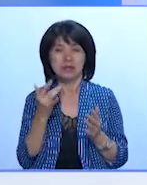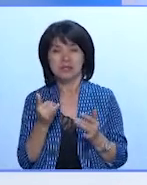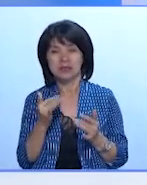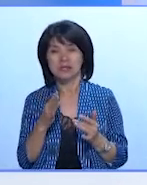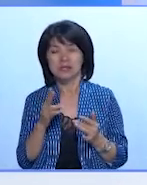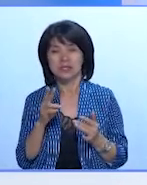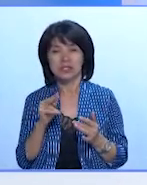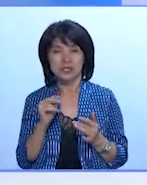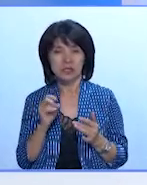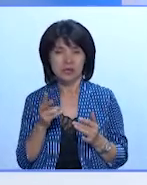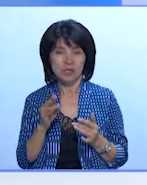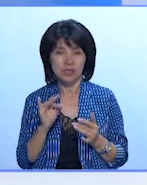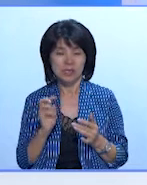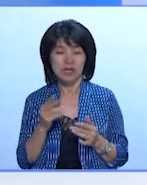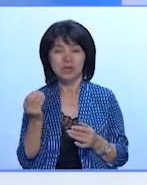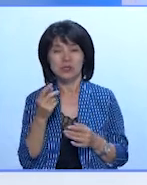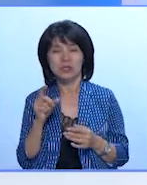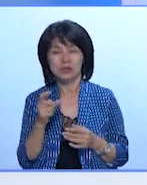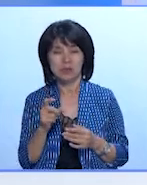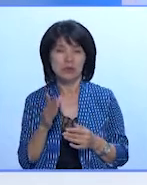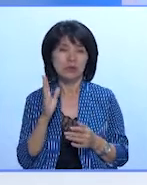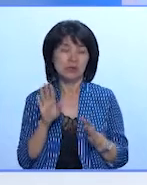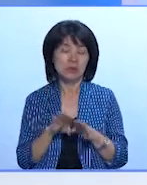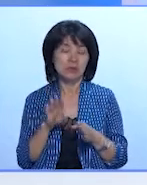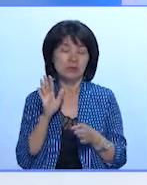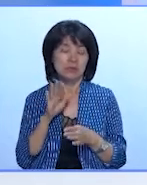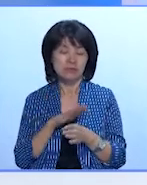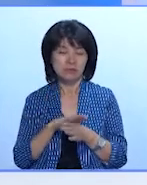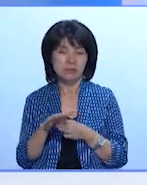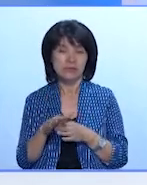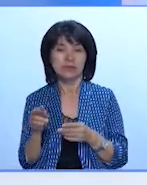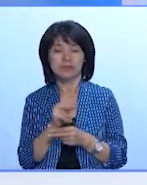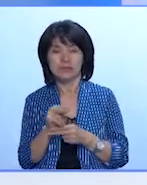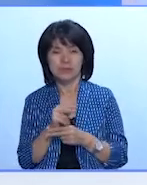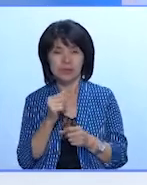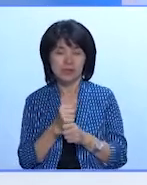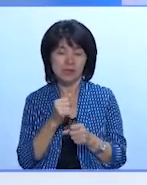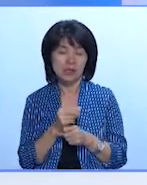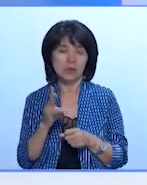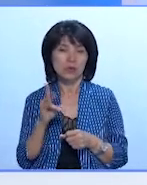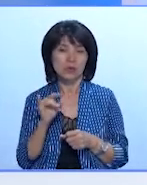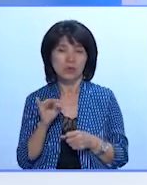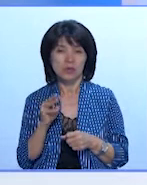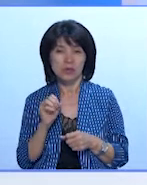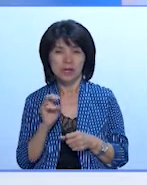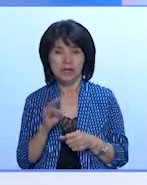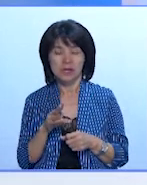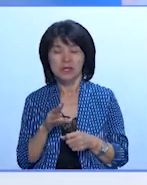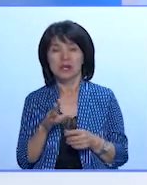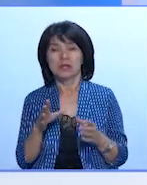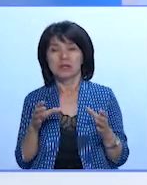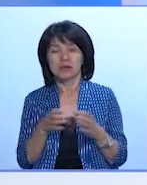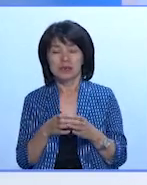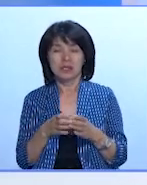по на и в городе экибастуз как выполняется поручение первого заместителя председателя партии нур отан бауш она байбека данные в ходе его рабочей